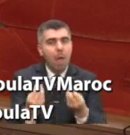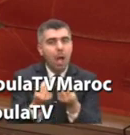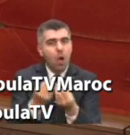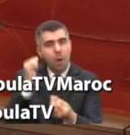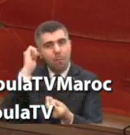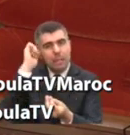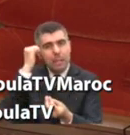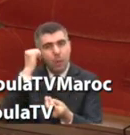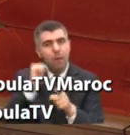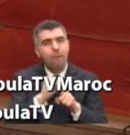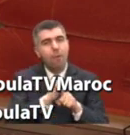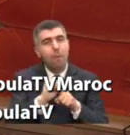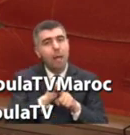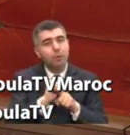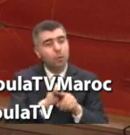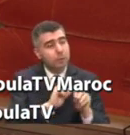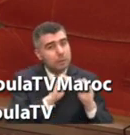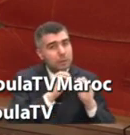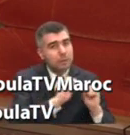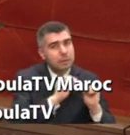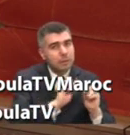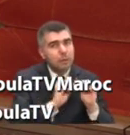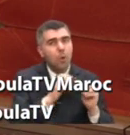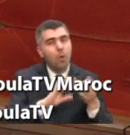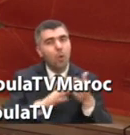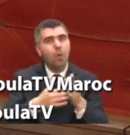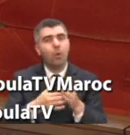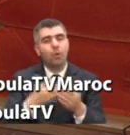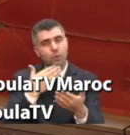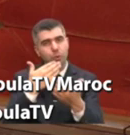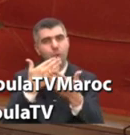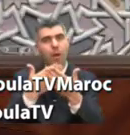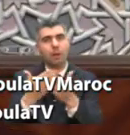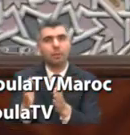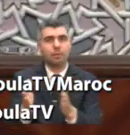والشراكه وتتبع التقييم ومكافحه الوصم والتمييز. شكرا لكم.